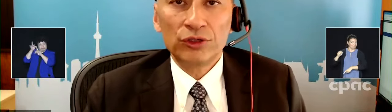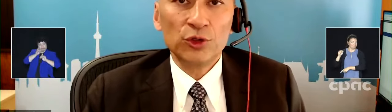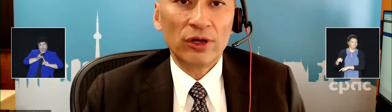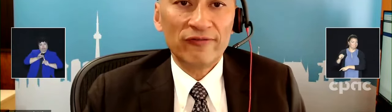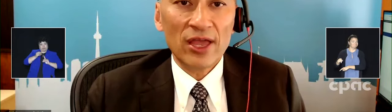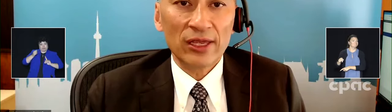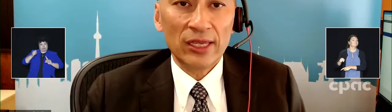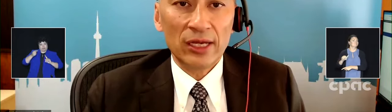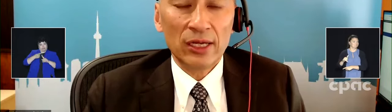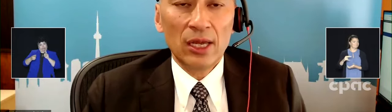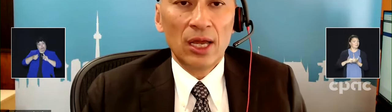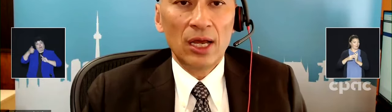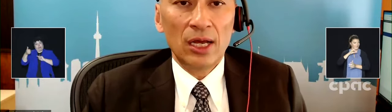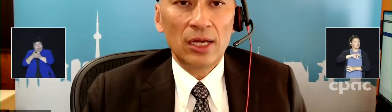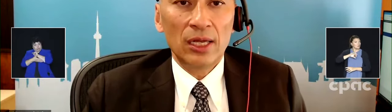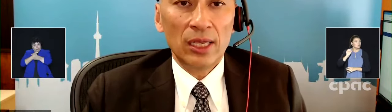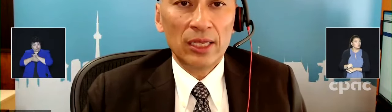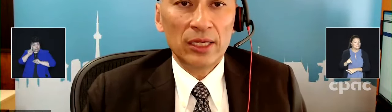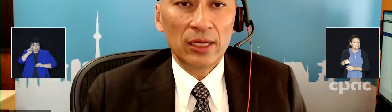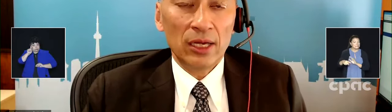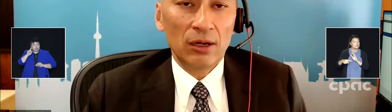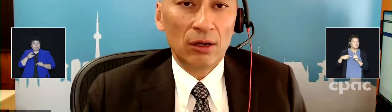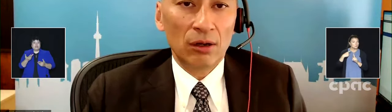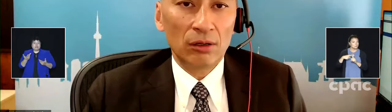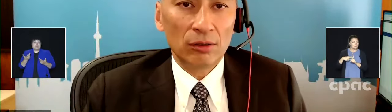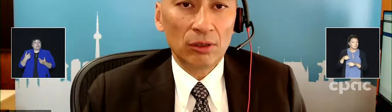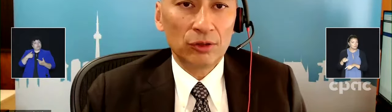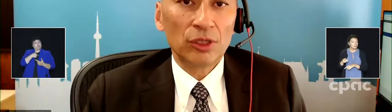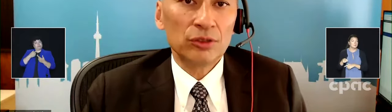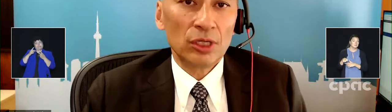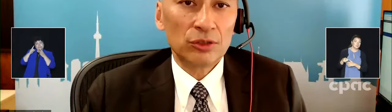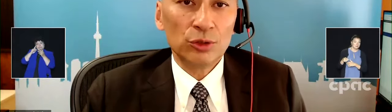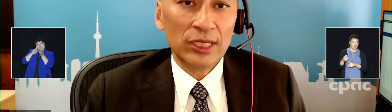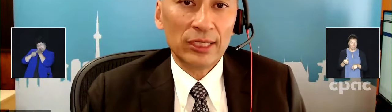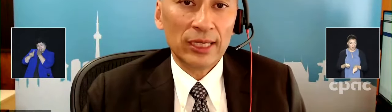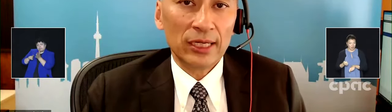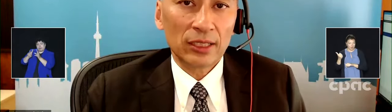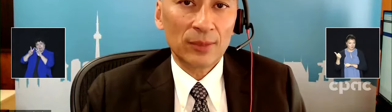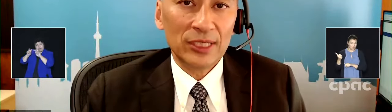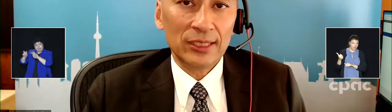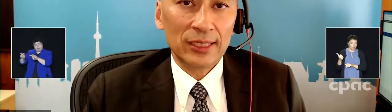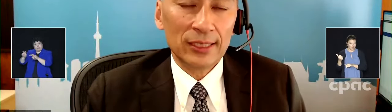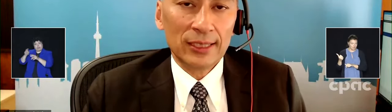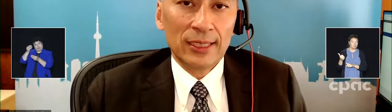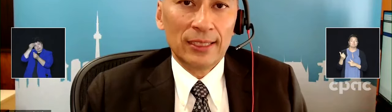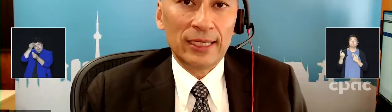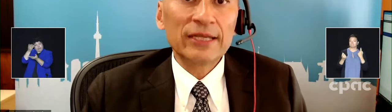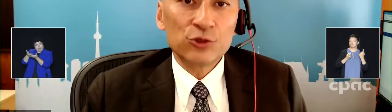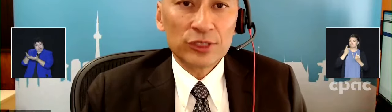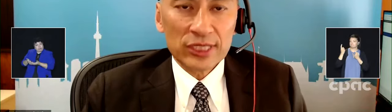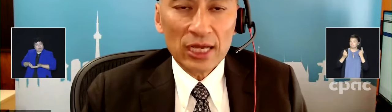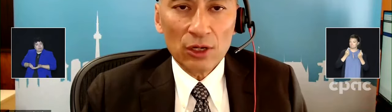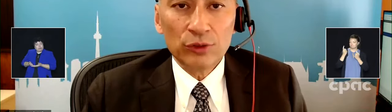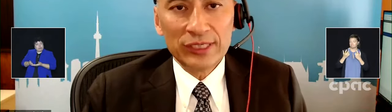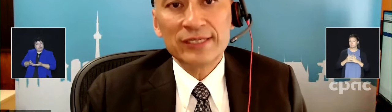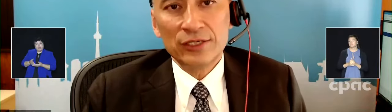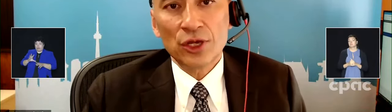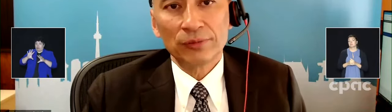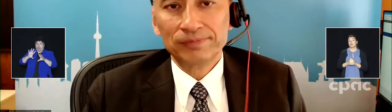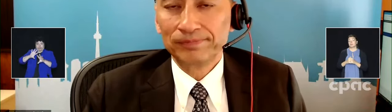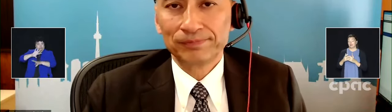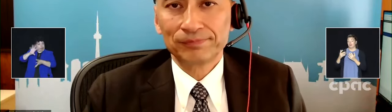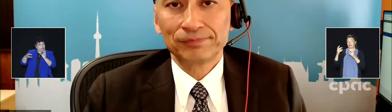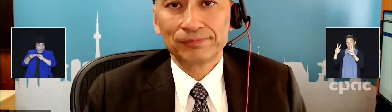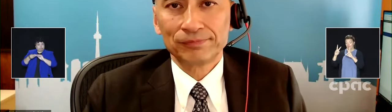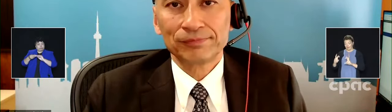continue à faire et on donne tous les résultats aux décideurs.